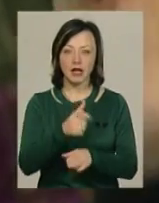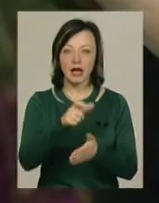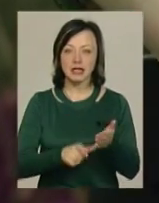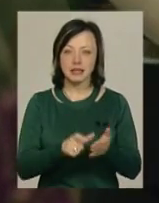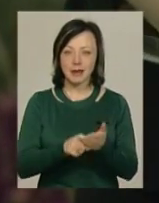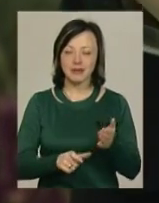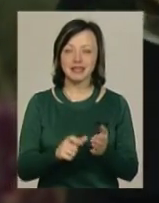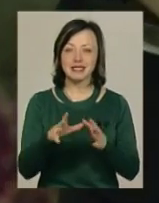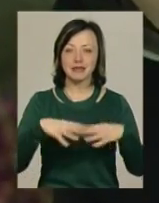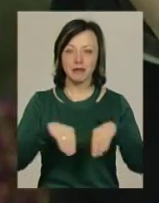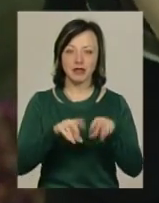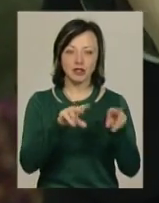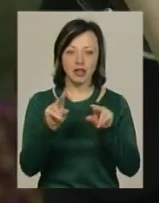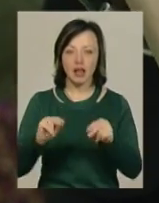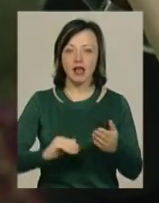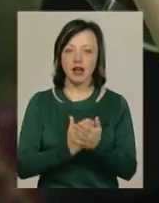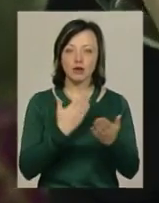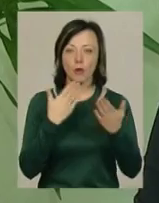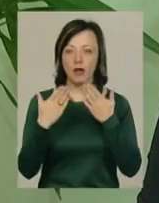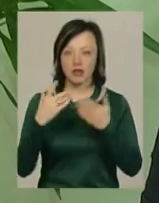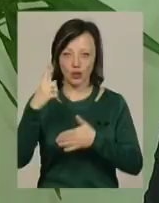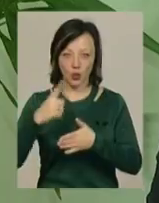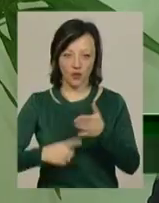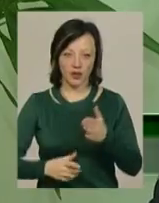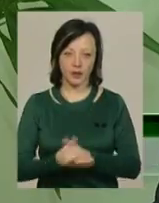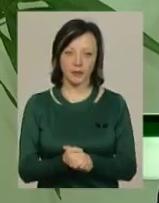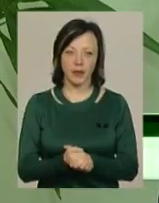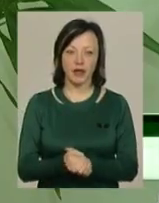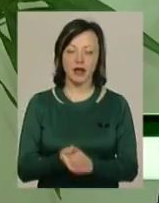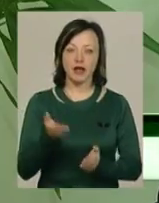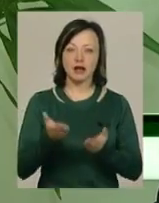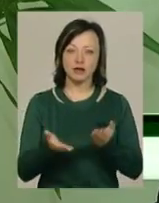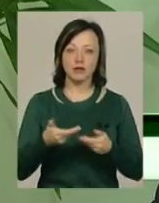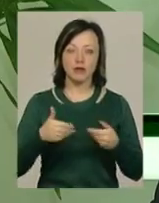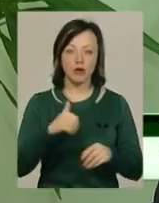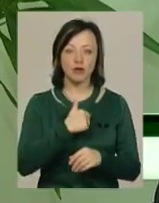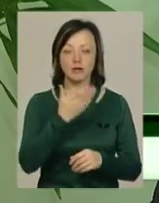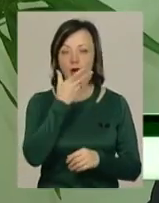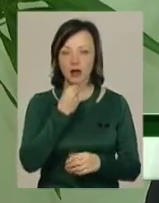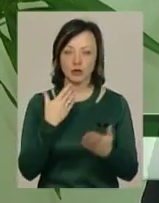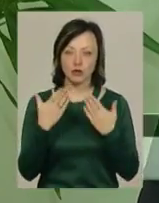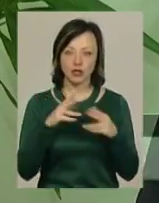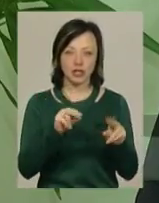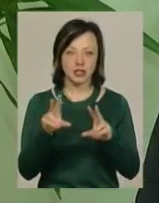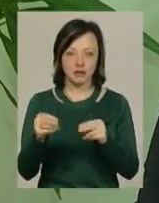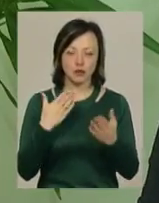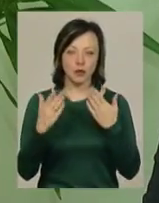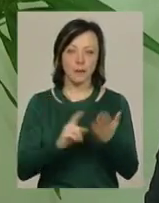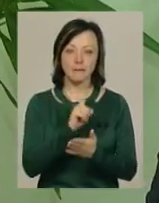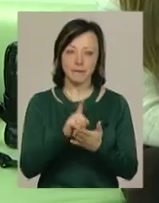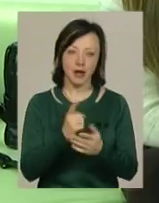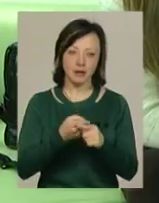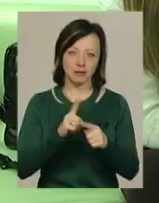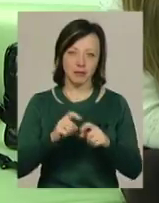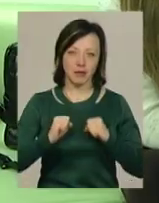сімейного щастя у якісній комунікації та довірі. Якщо ми бажаємо якихось гарних стосунків, щасливих стосунків, ми маємо над ним